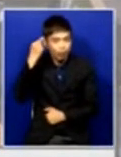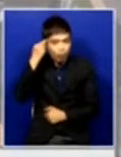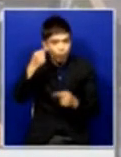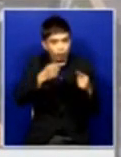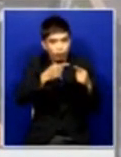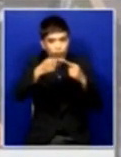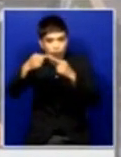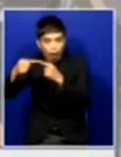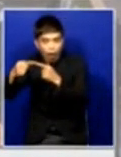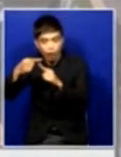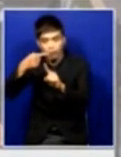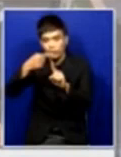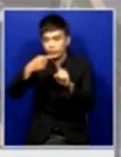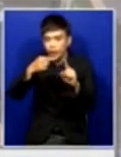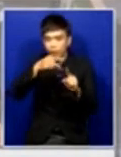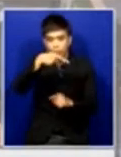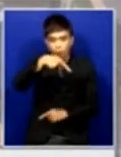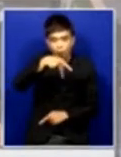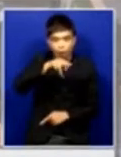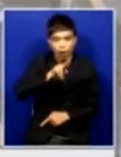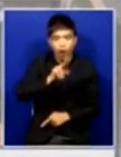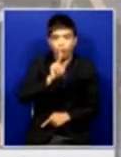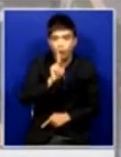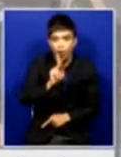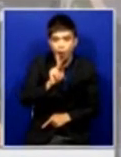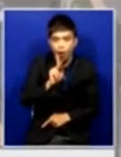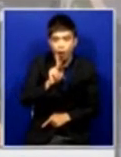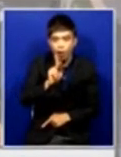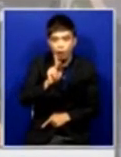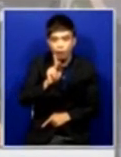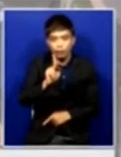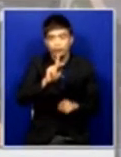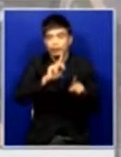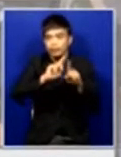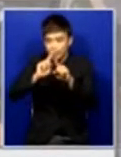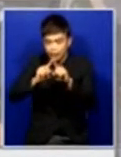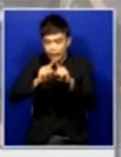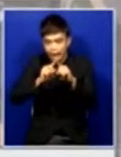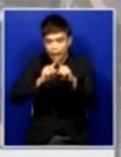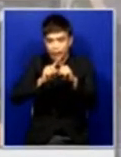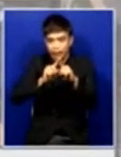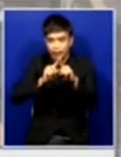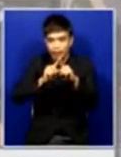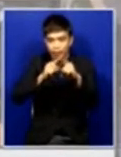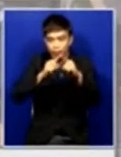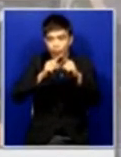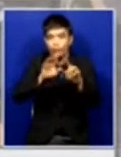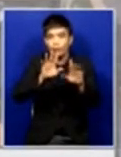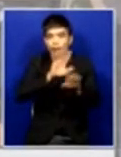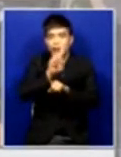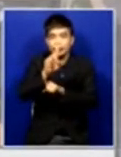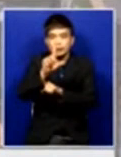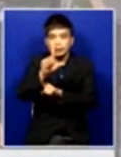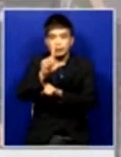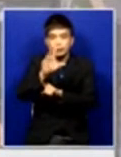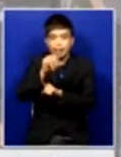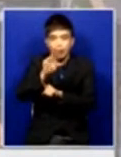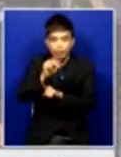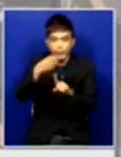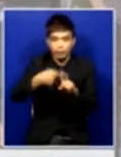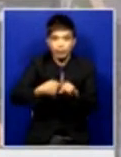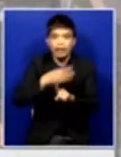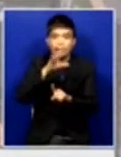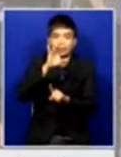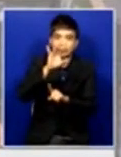ถึงวันที่30มิถุนายนซึ่งจะทำให้มีบางธุรกิจนั้นยังไม่สามารถกลับมาประกอบการได้เป็นไปตามปก